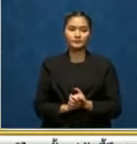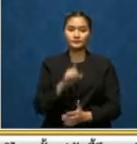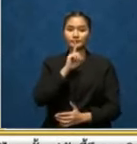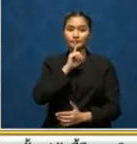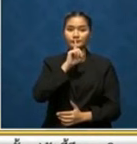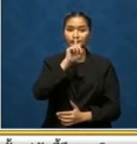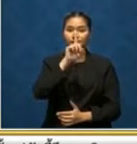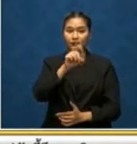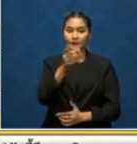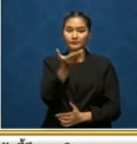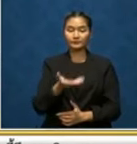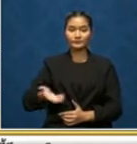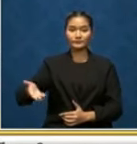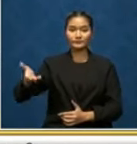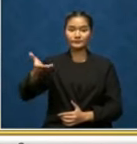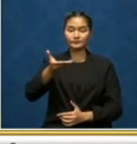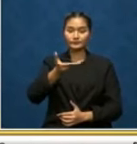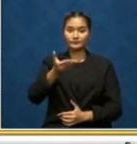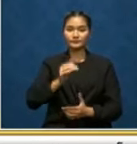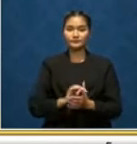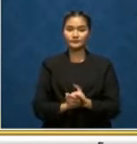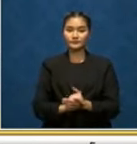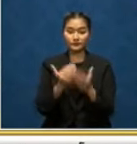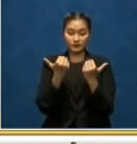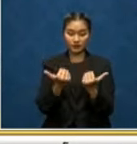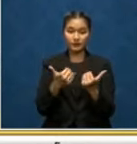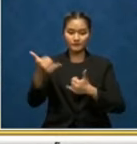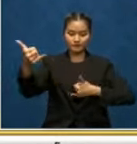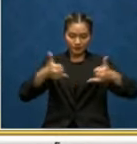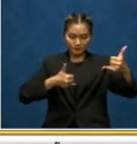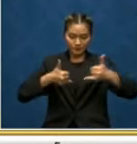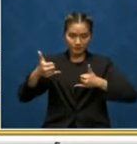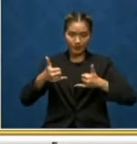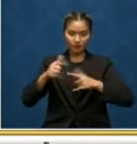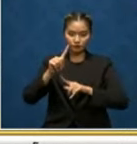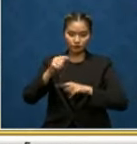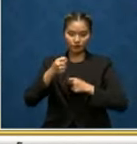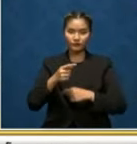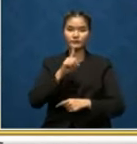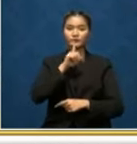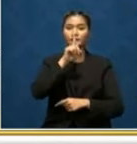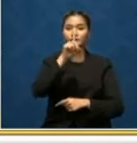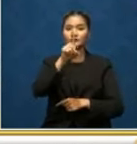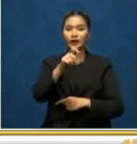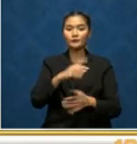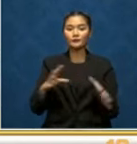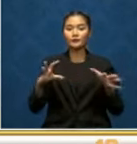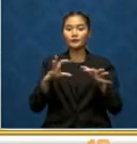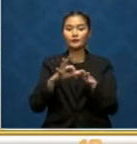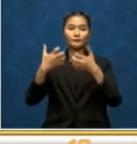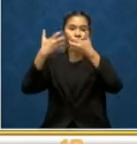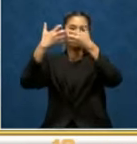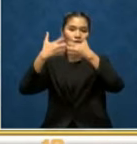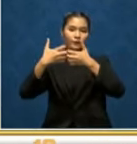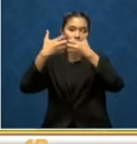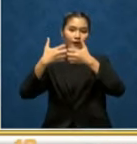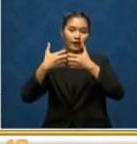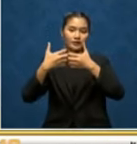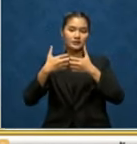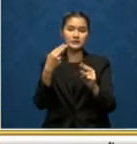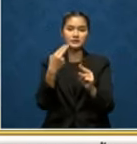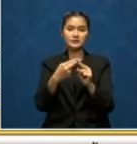คำถามค่ะกับคำชี้แจงของท่านผู้มาชี้แจงในวันนี้เมื่อสักครู่ค่ะท่านพูดถึงโรงงานของ byd